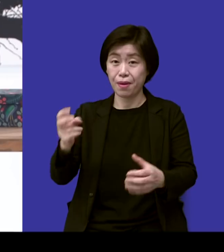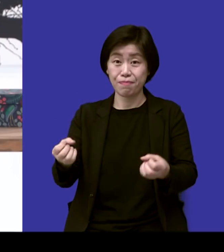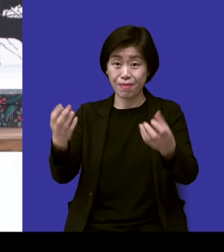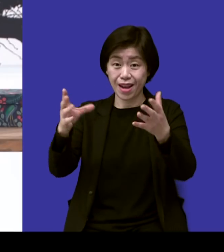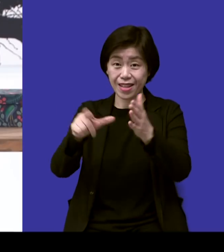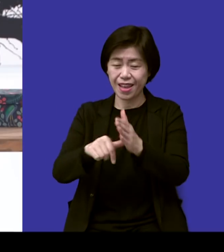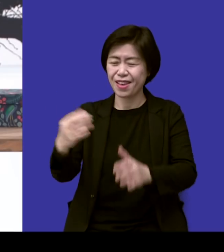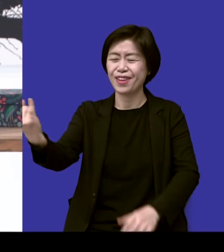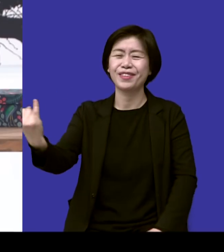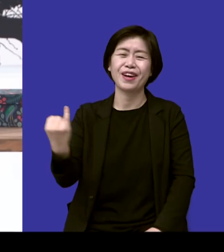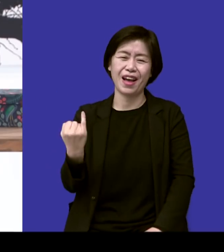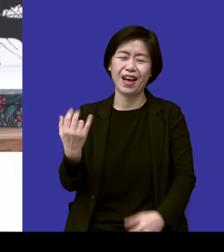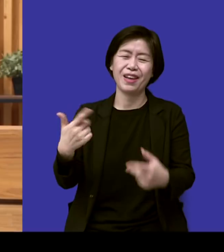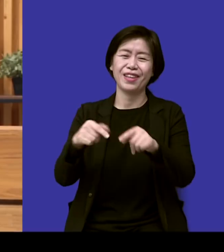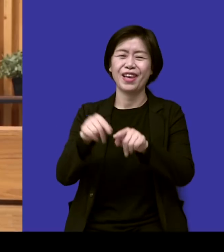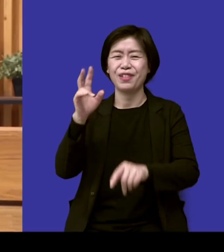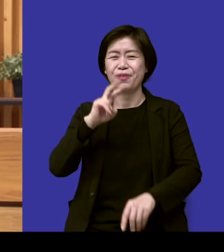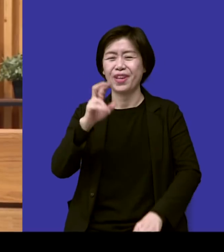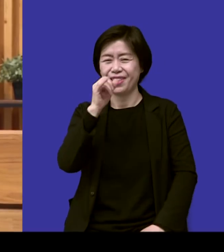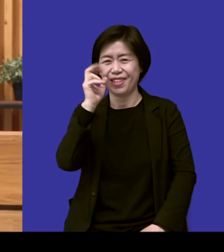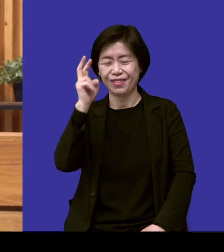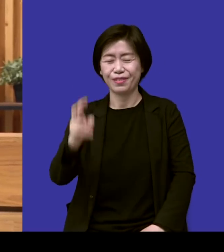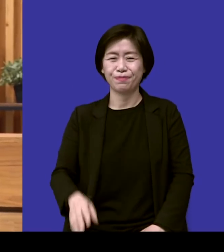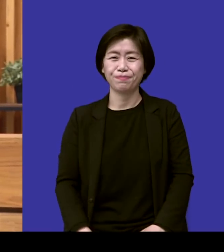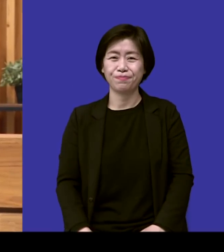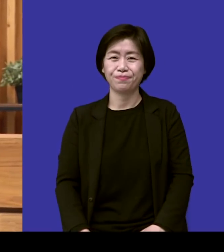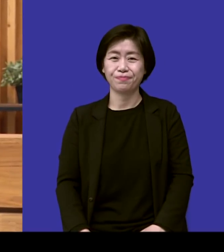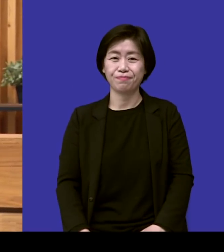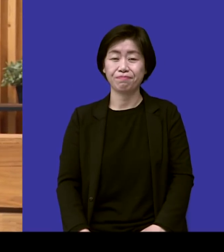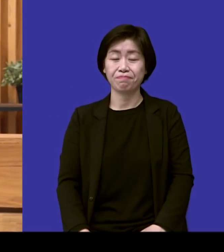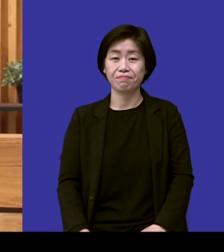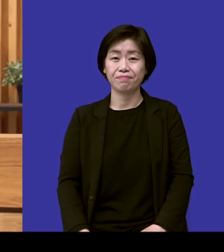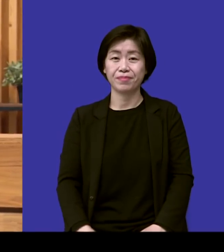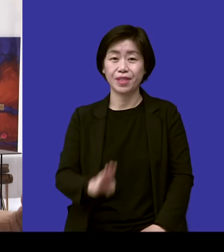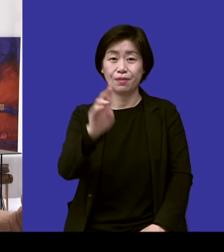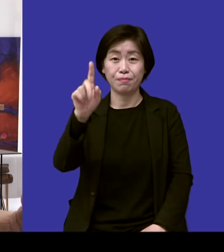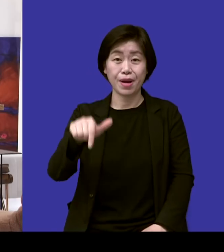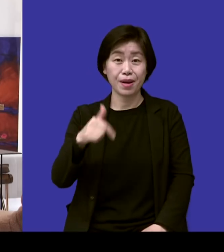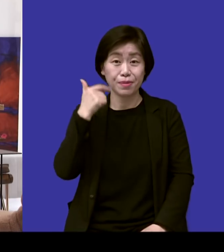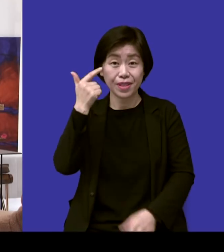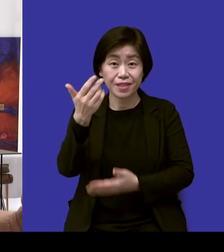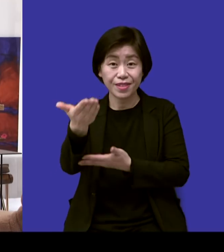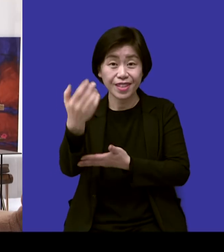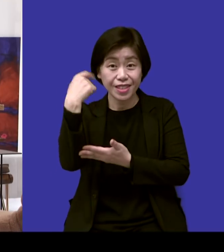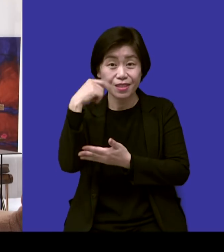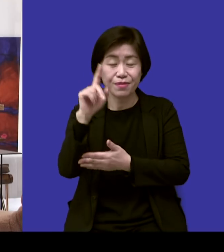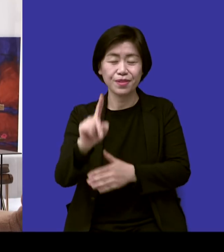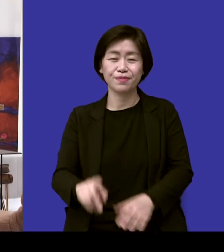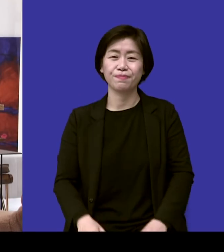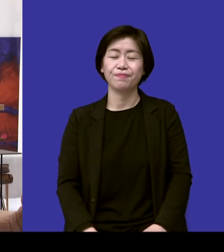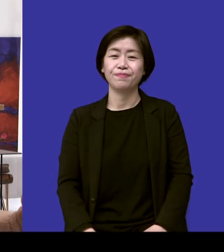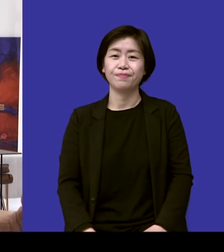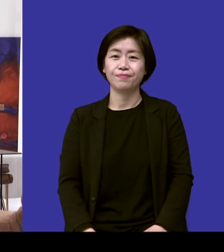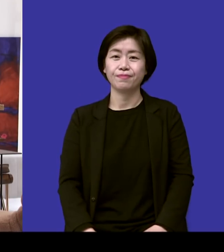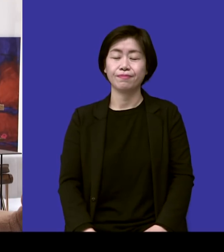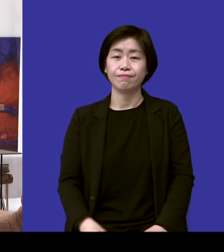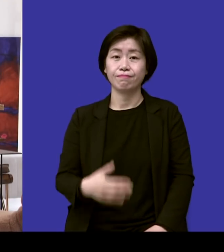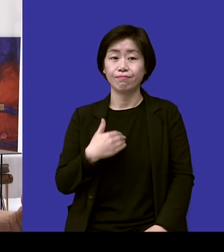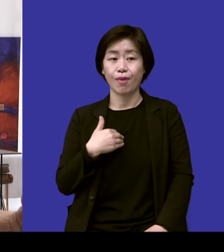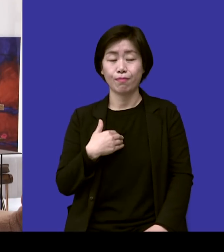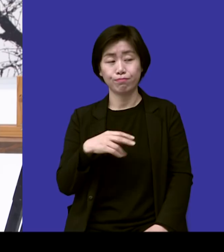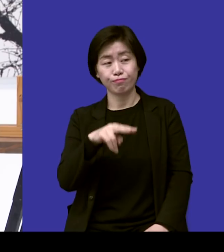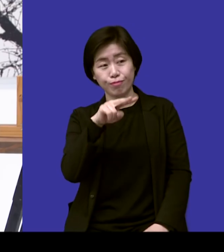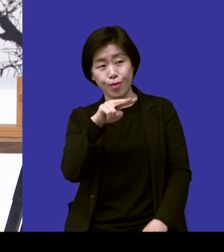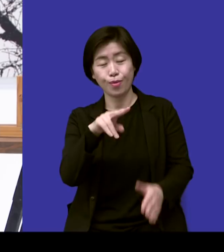거예요. 박유환 목사님 어떠셨어요? 네, 찬양 사역자시잖아요. 네. 아니 근데 저는 이렇게 곁에서